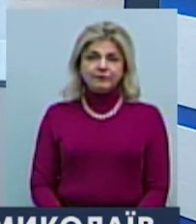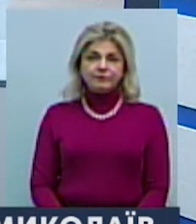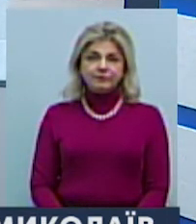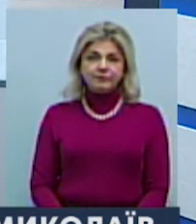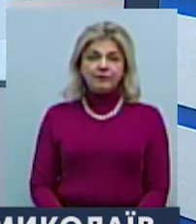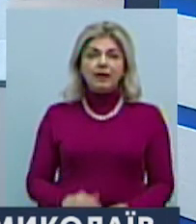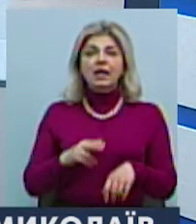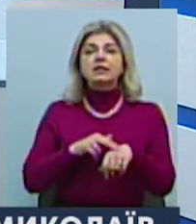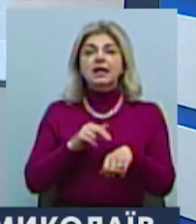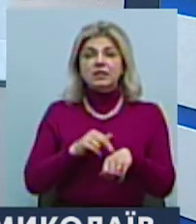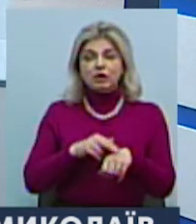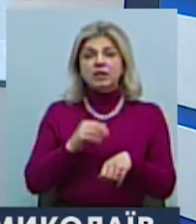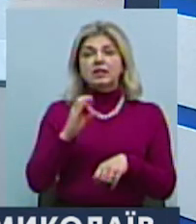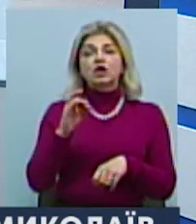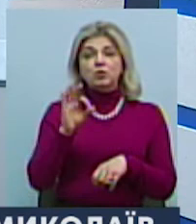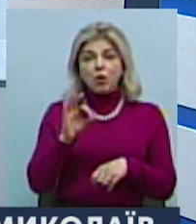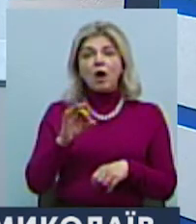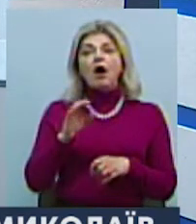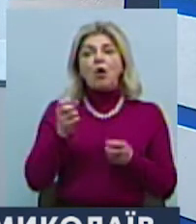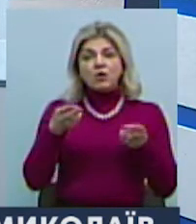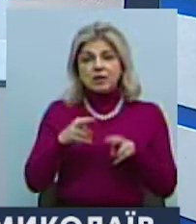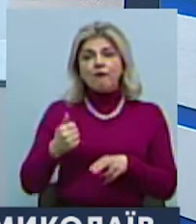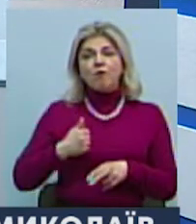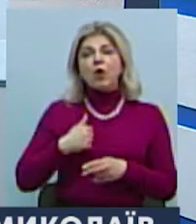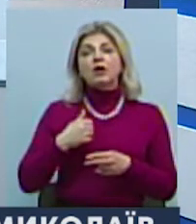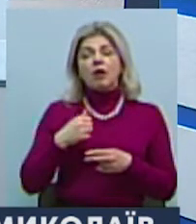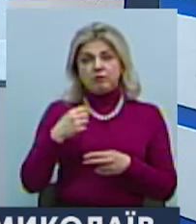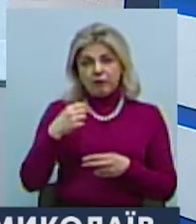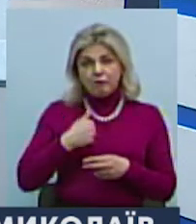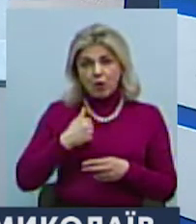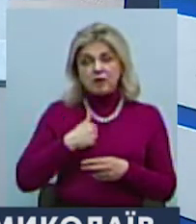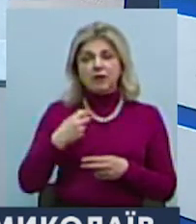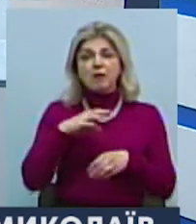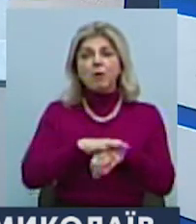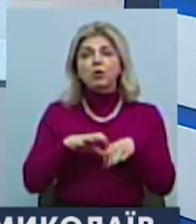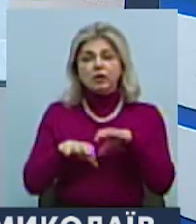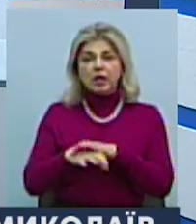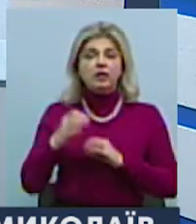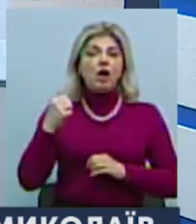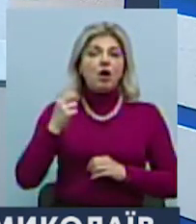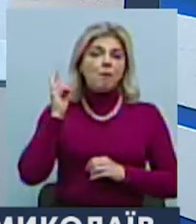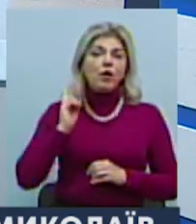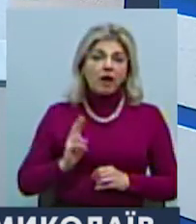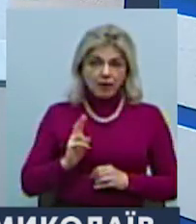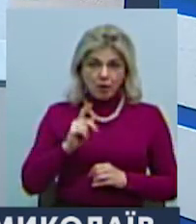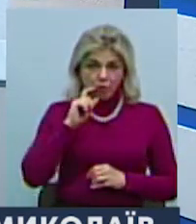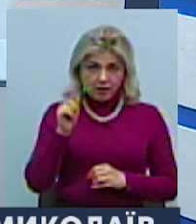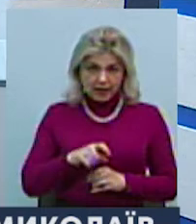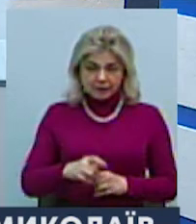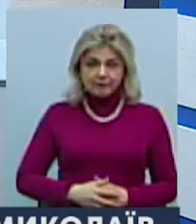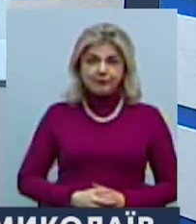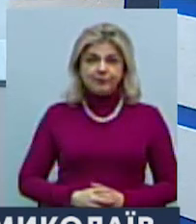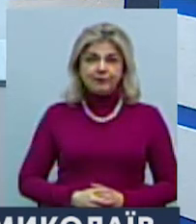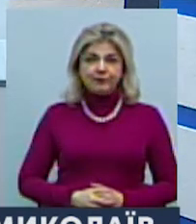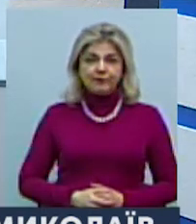У слідчому ізоляторі до кінця квітня залишаться військовополонені українські моряки – Євген Семидоцький, Андрій Оприско, Роман Мокряк та Сергій